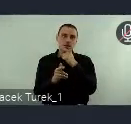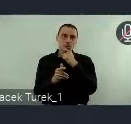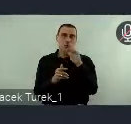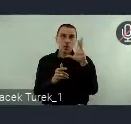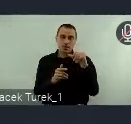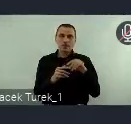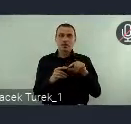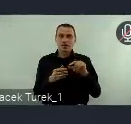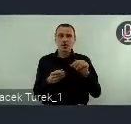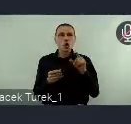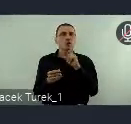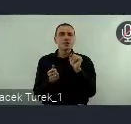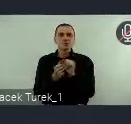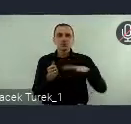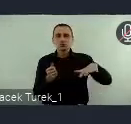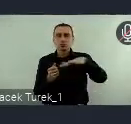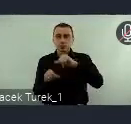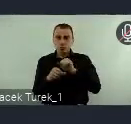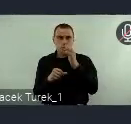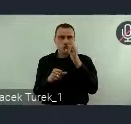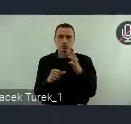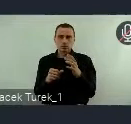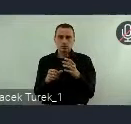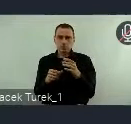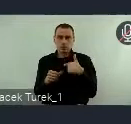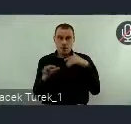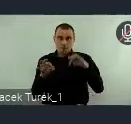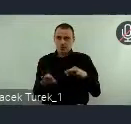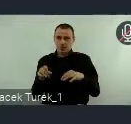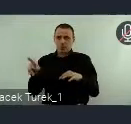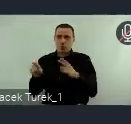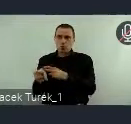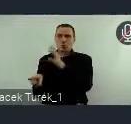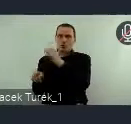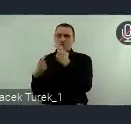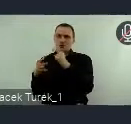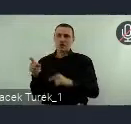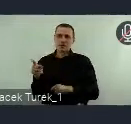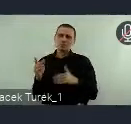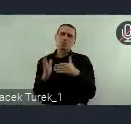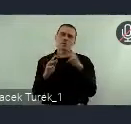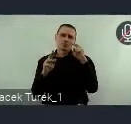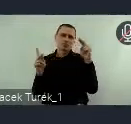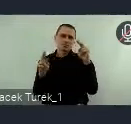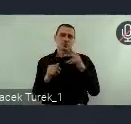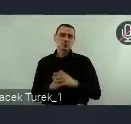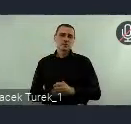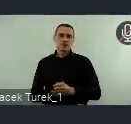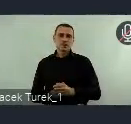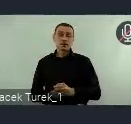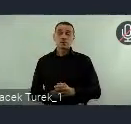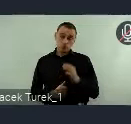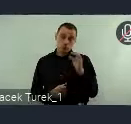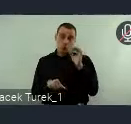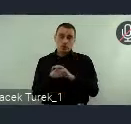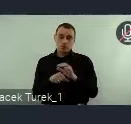bardzo bardzo dostępne więc ja się dlatego że takich sytuacji będzie dużo też się spodziewam zdrowego rozsądku żeby te no dobra robicie tutaj